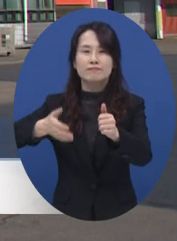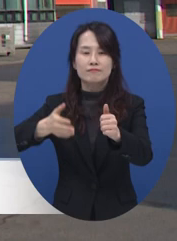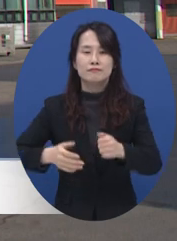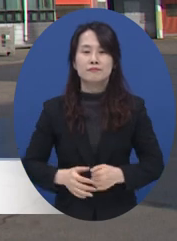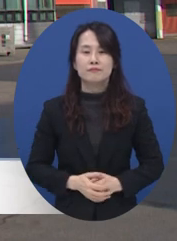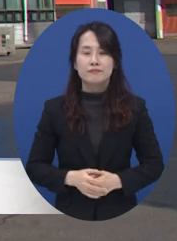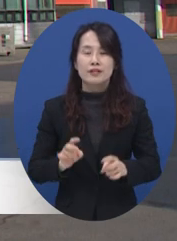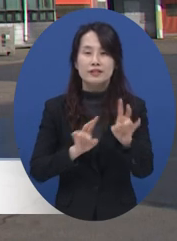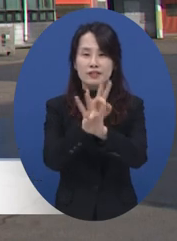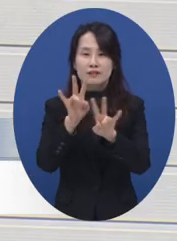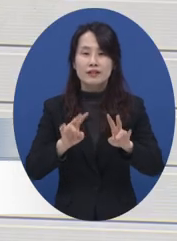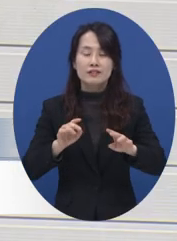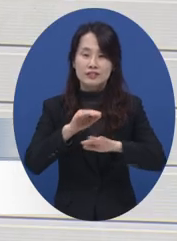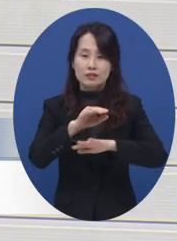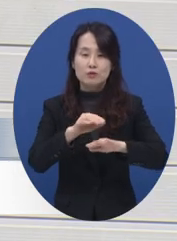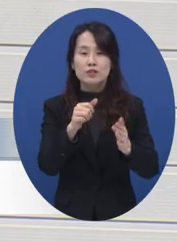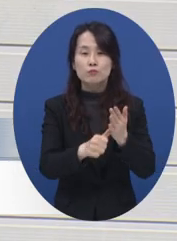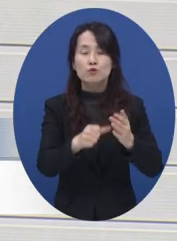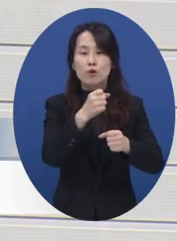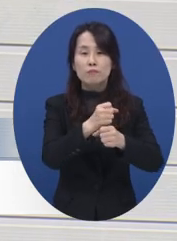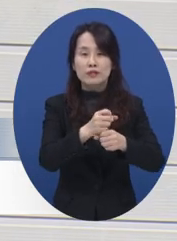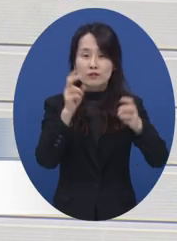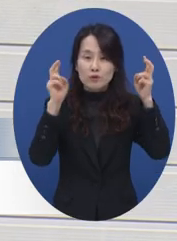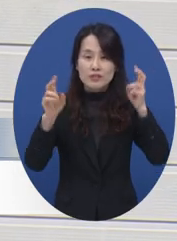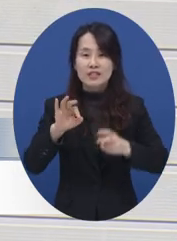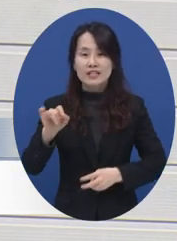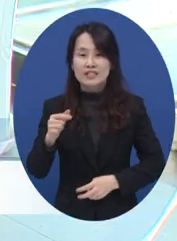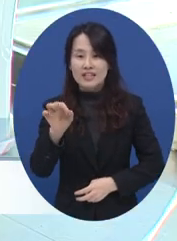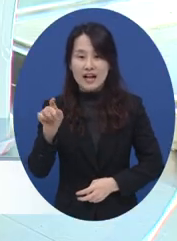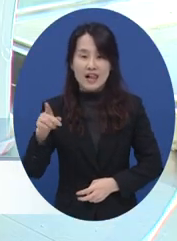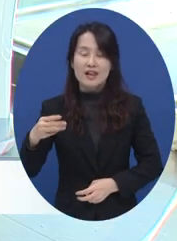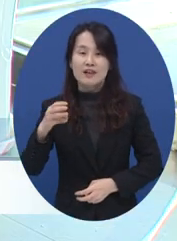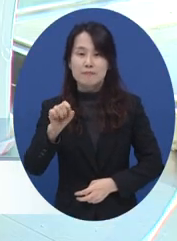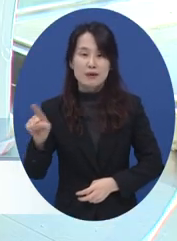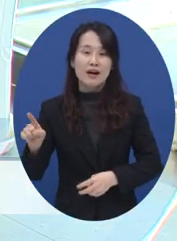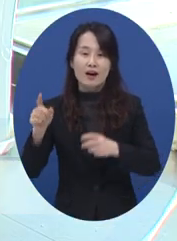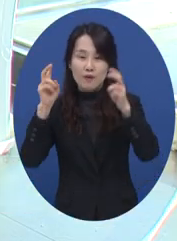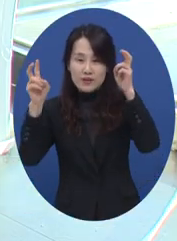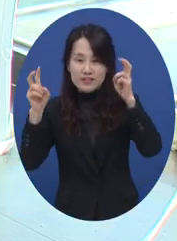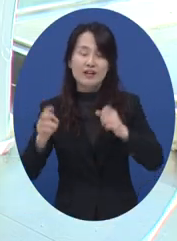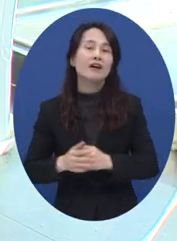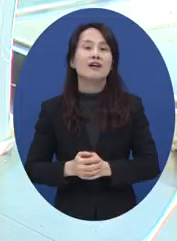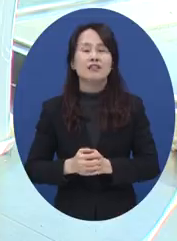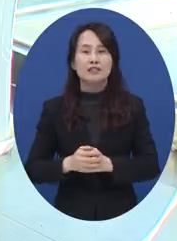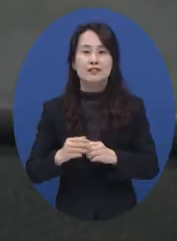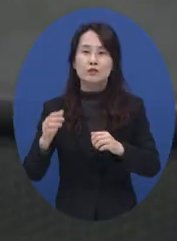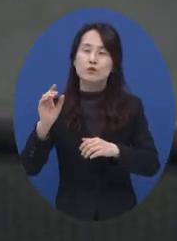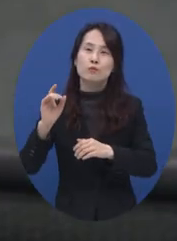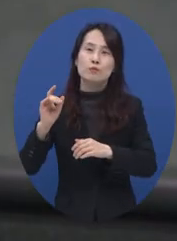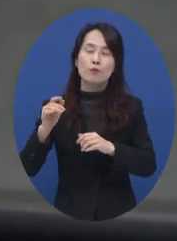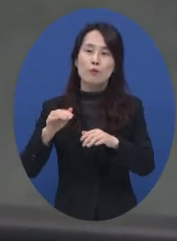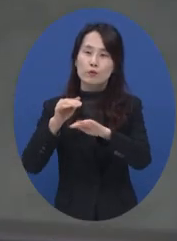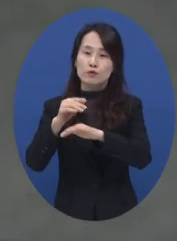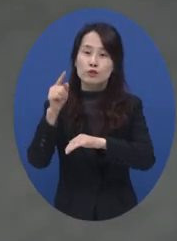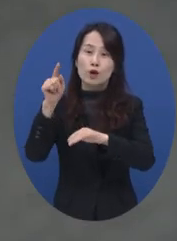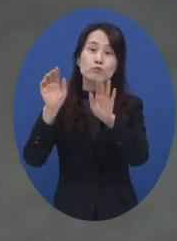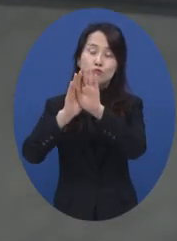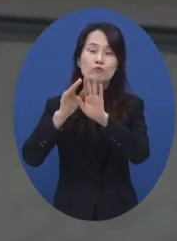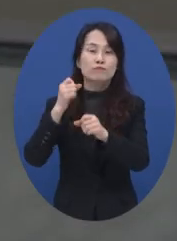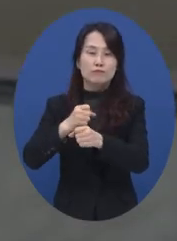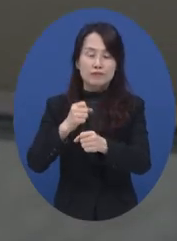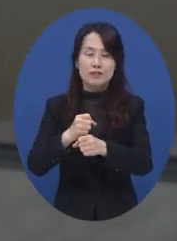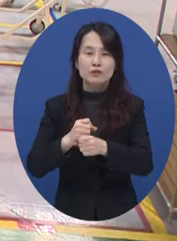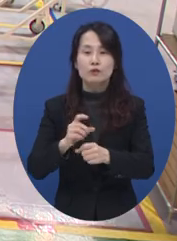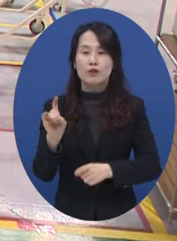네덜란드 자동차 부품업체인 이날파 루프 시스템즈. 주로 파노라마 썬루프를 만들고 현대나 BMW 등에 납품하고